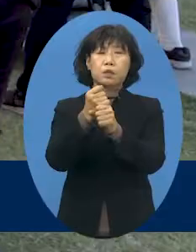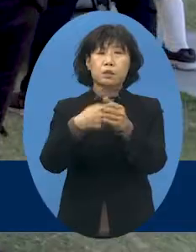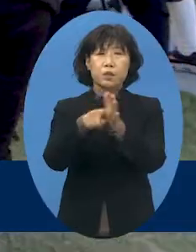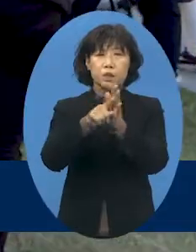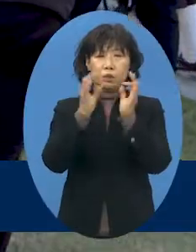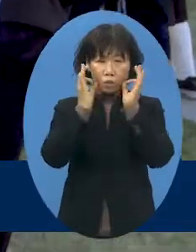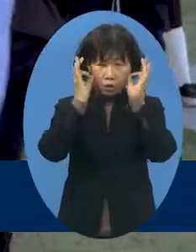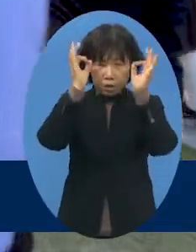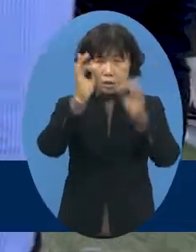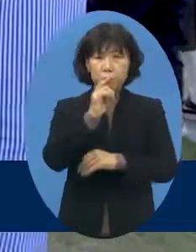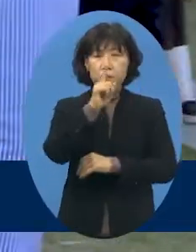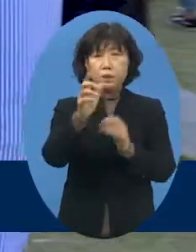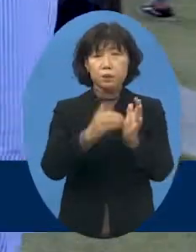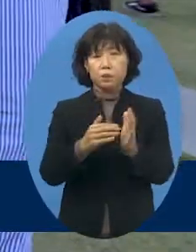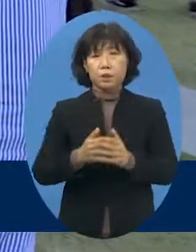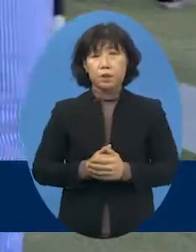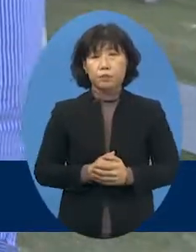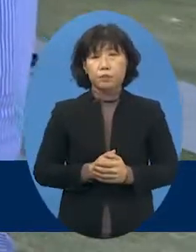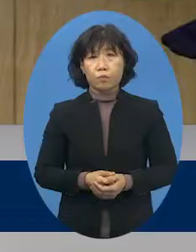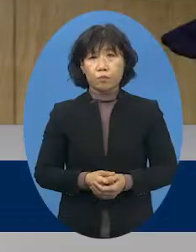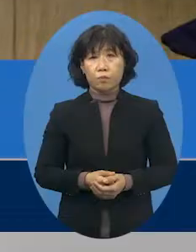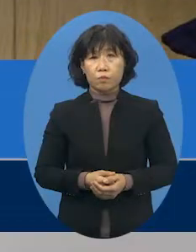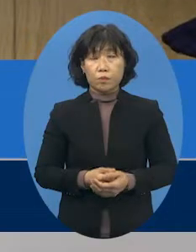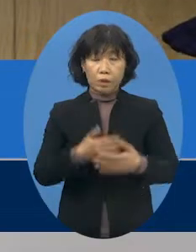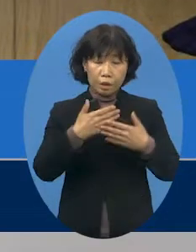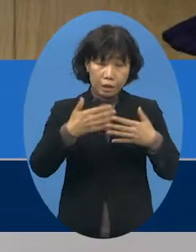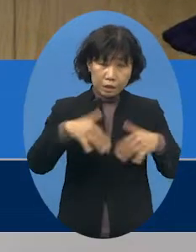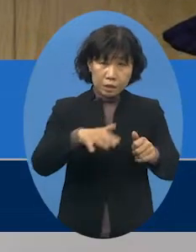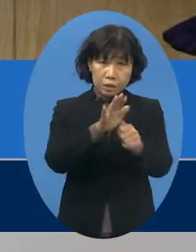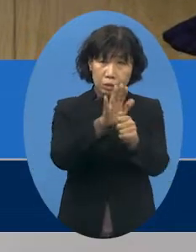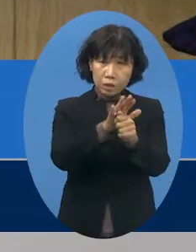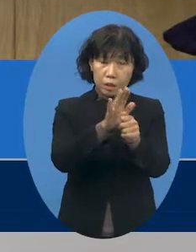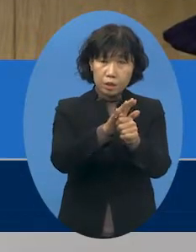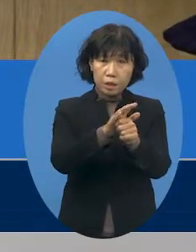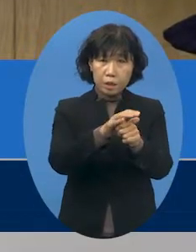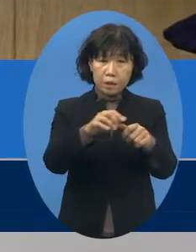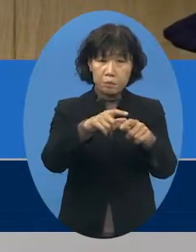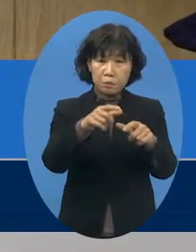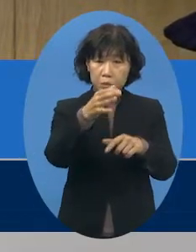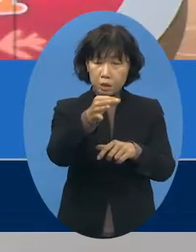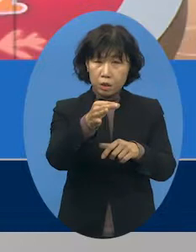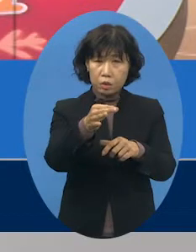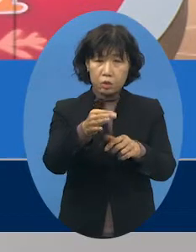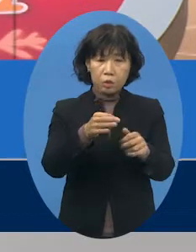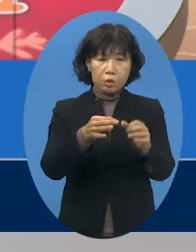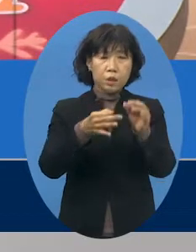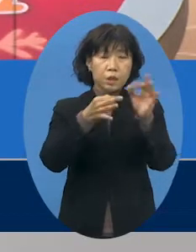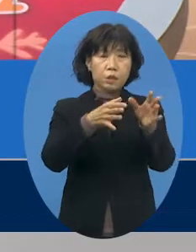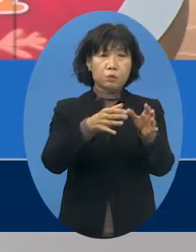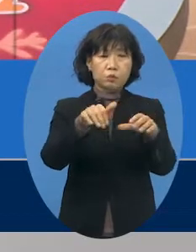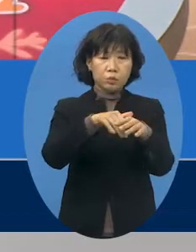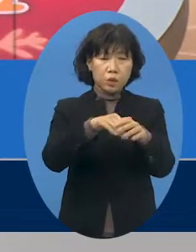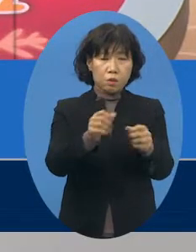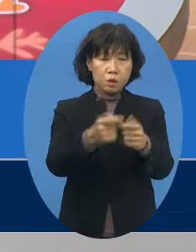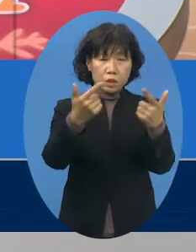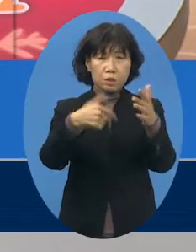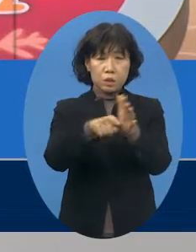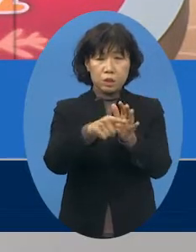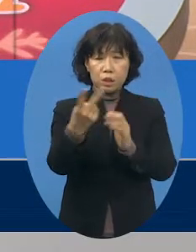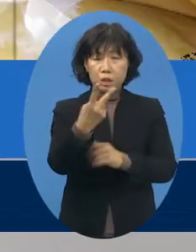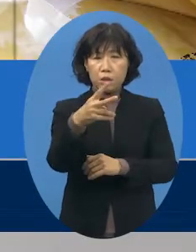최선을 다하겠다 고 밝혔습니다 취약계층을 지원할 민간 제원 발굴과 기부문화 확산을 위한